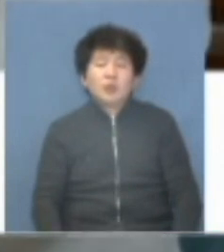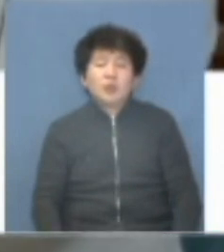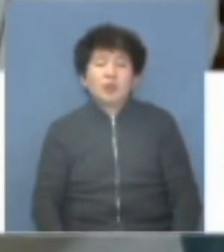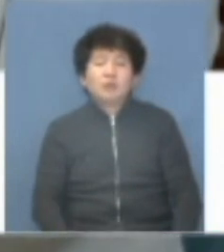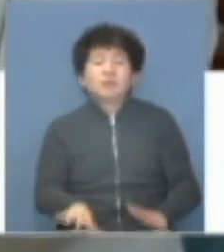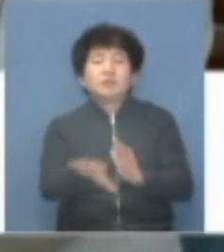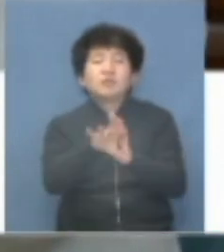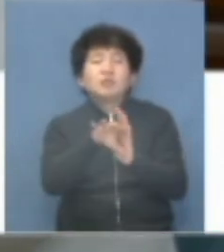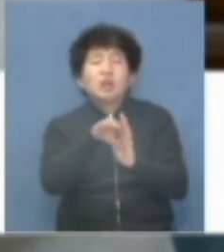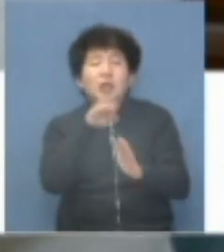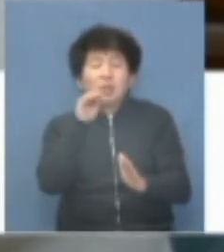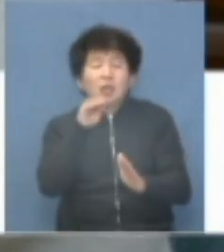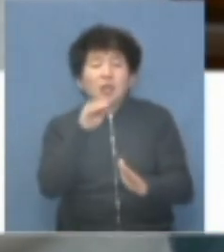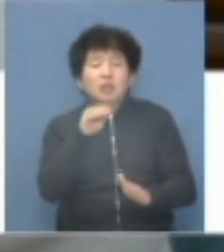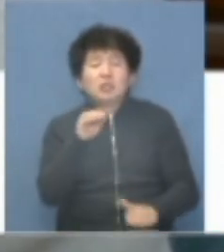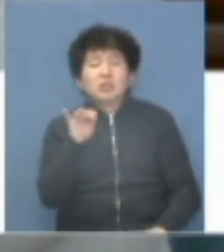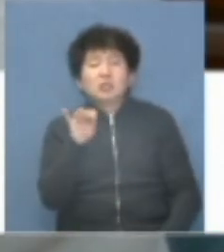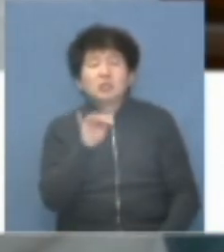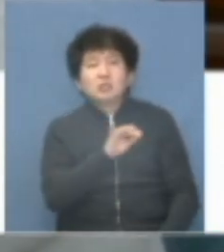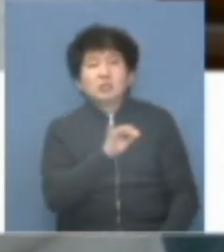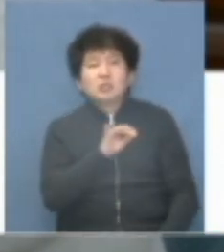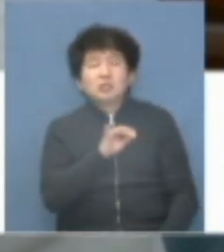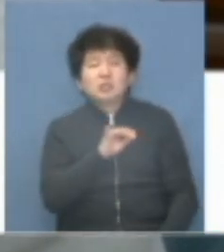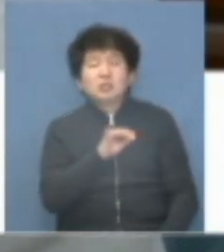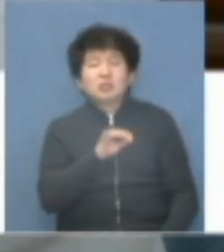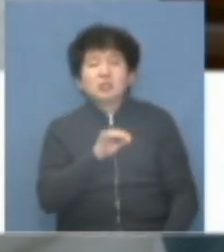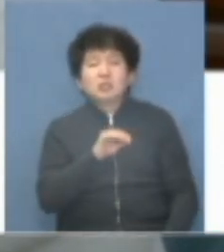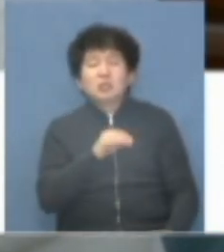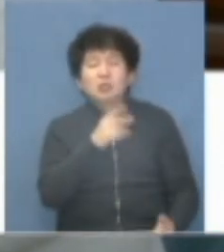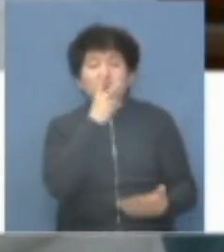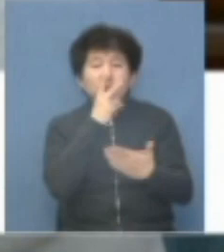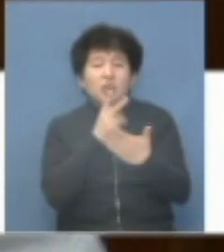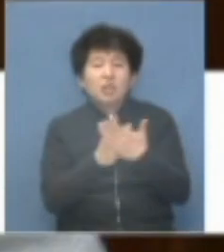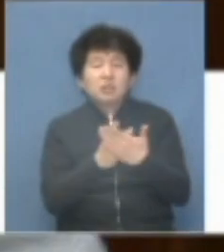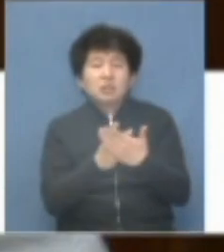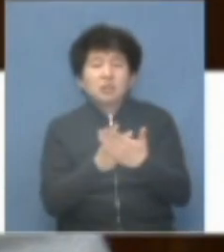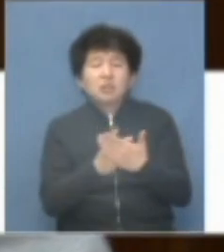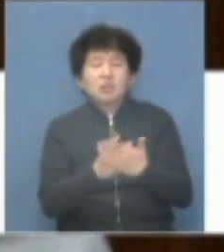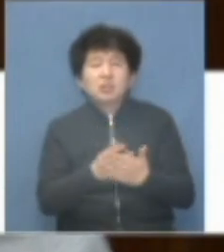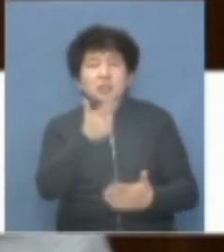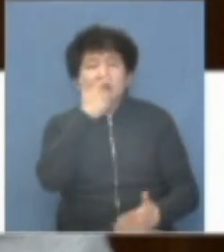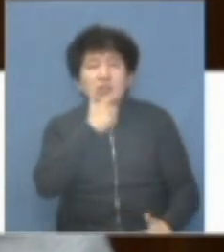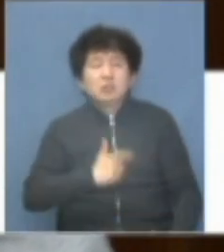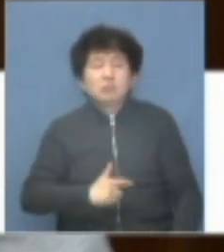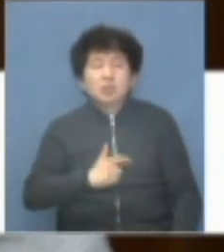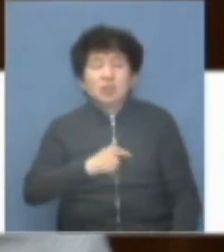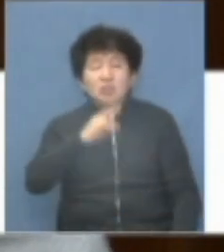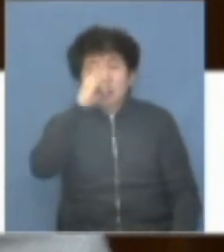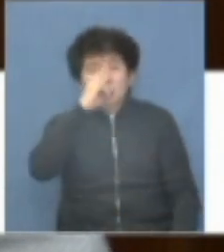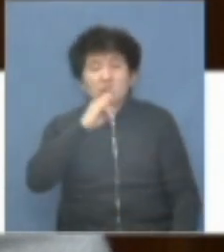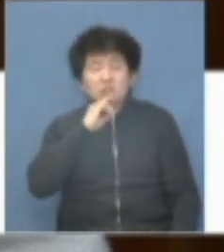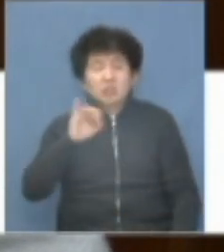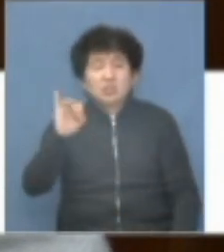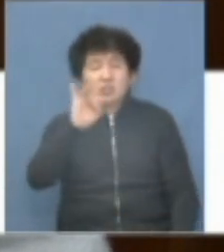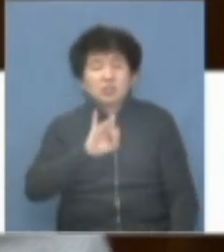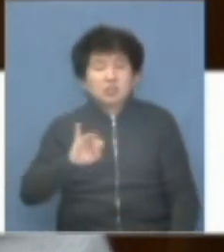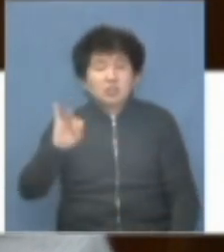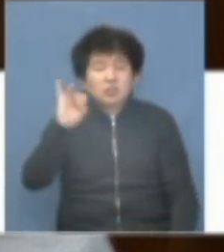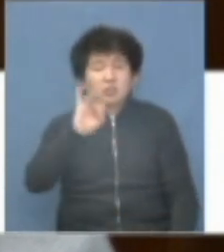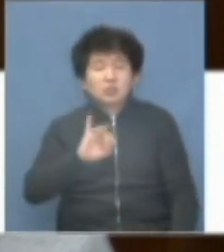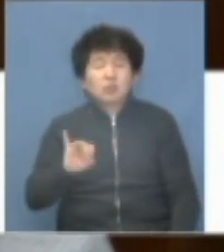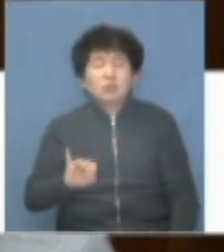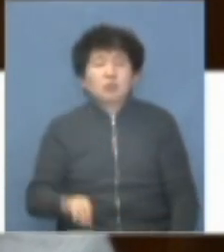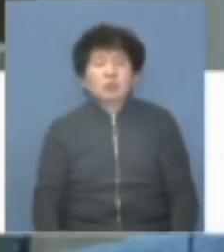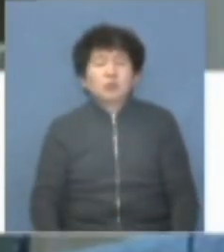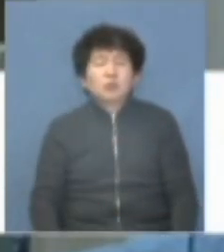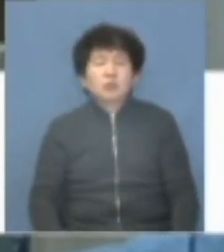таңдап, тақырып шеңберінде үш тілді жетік меңгергендігін көрсетті. Мәселен, бірінші кезеңде Қазақстан тарихы мен мемлекет қайраткерлері жайлы